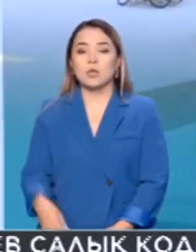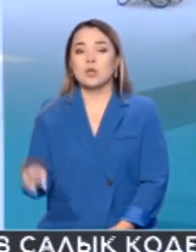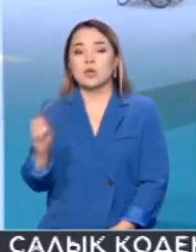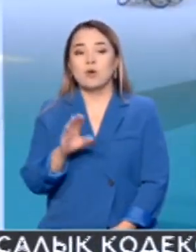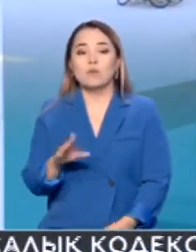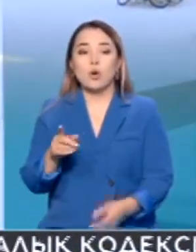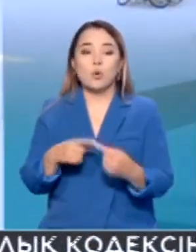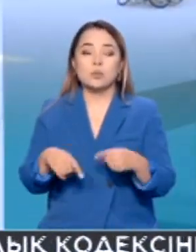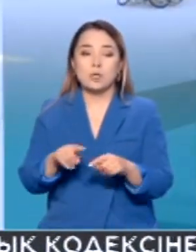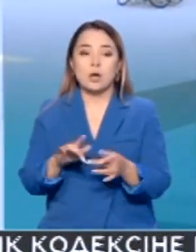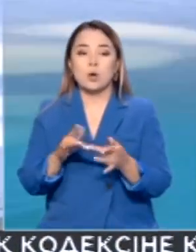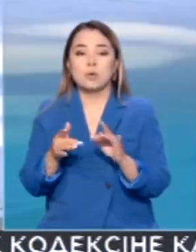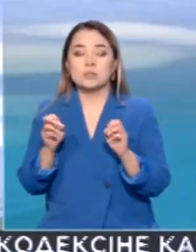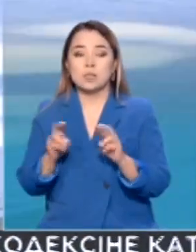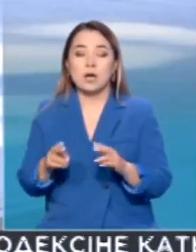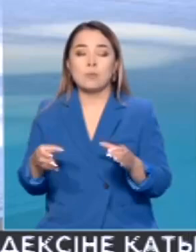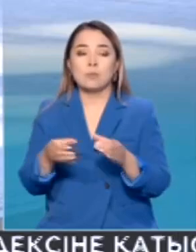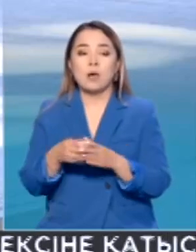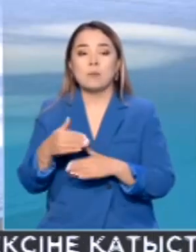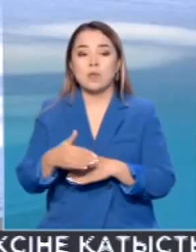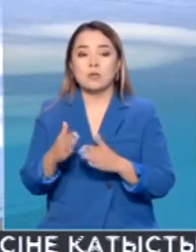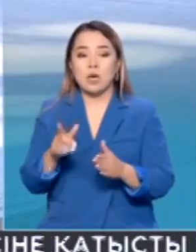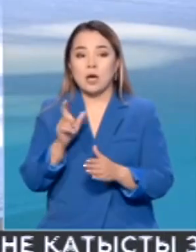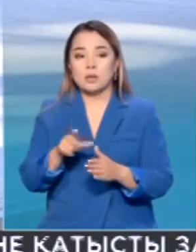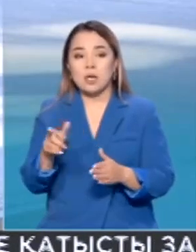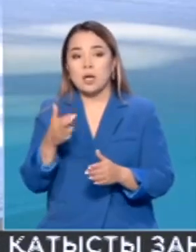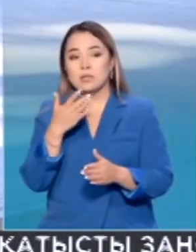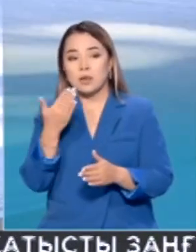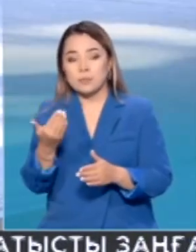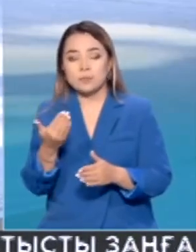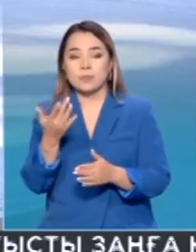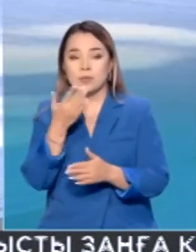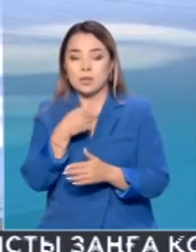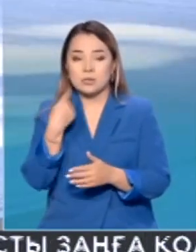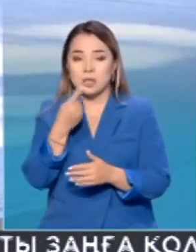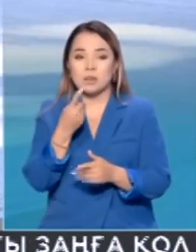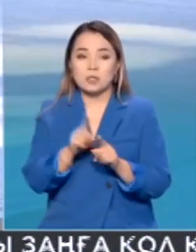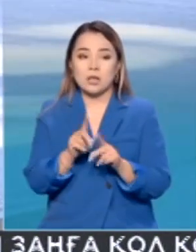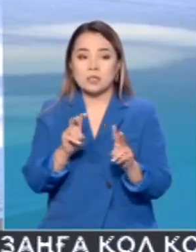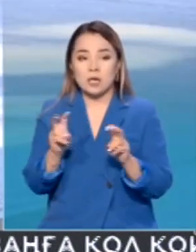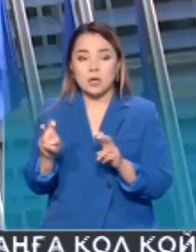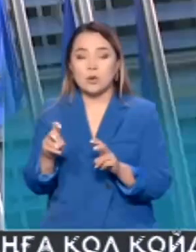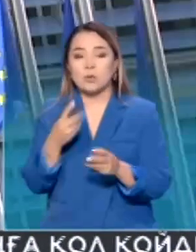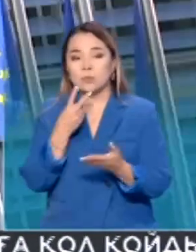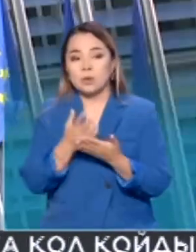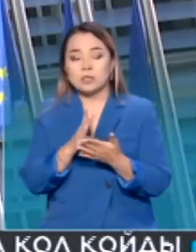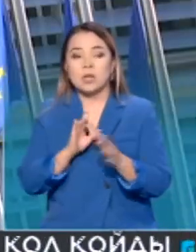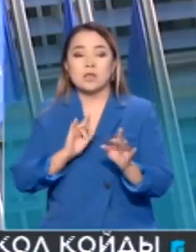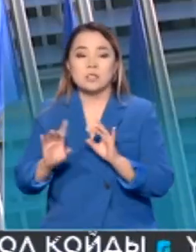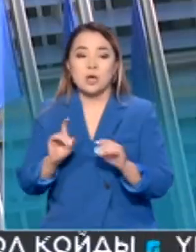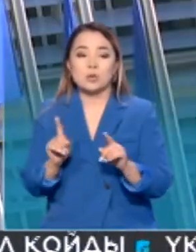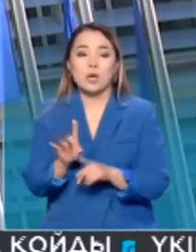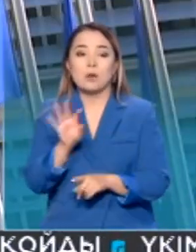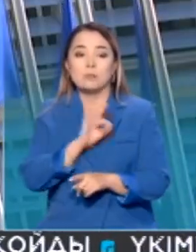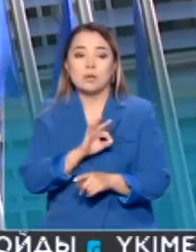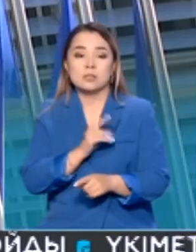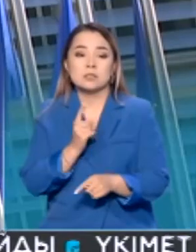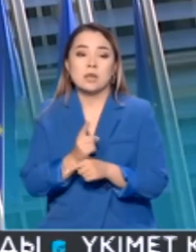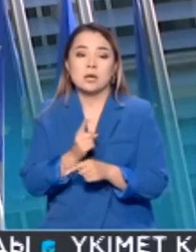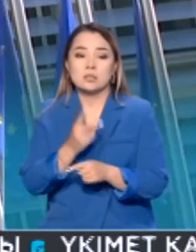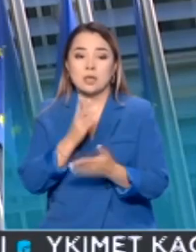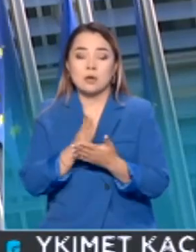Еуроодақ елдерінде онлайн платформаларға азаматтың ұлты, нәсілі, саяси көзқарасына қатысты ақпаратты өзінің жарнамасы үшін пайдалануға тыйым